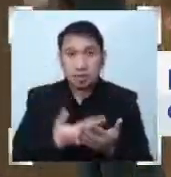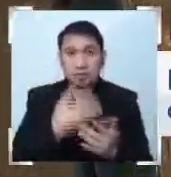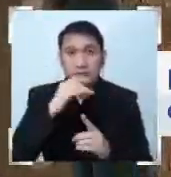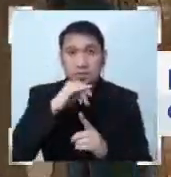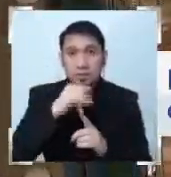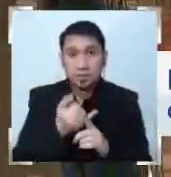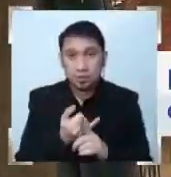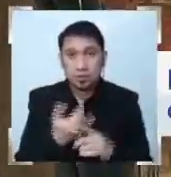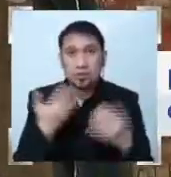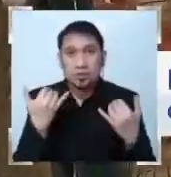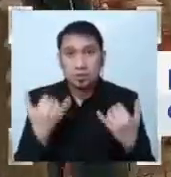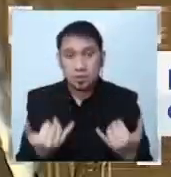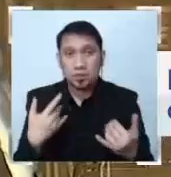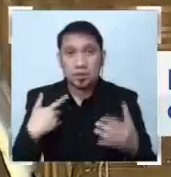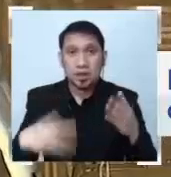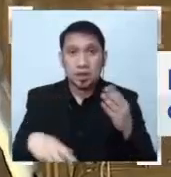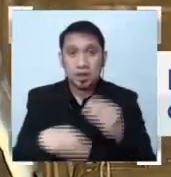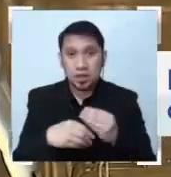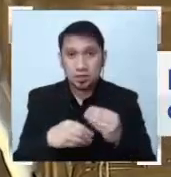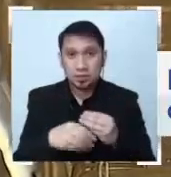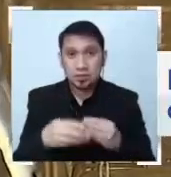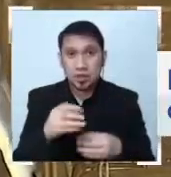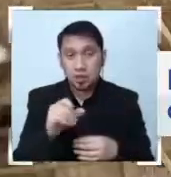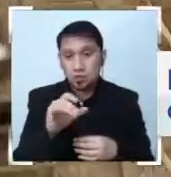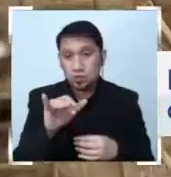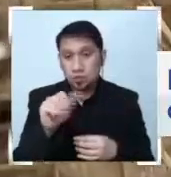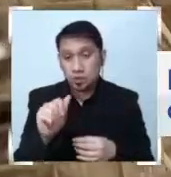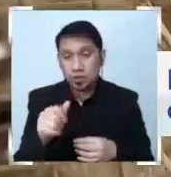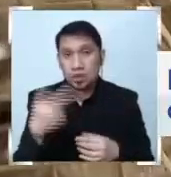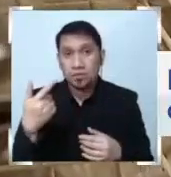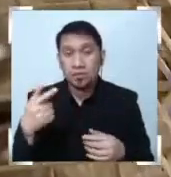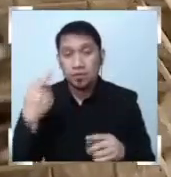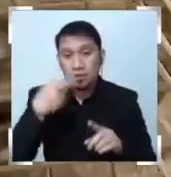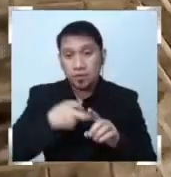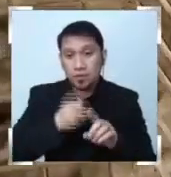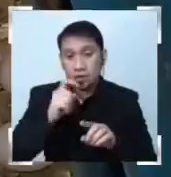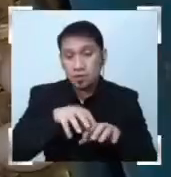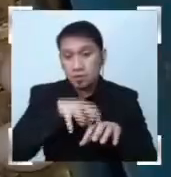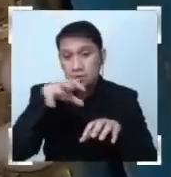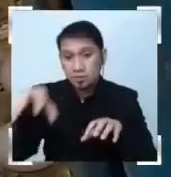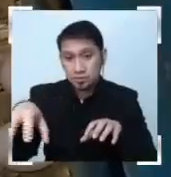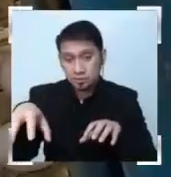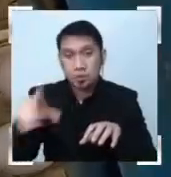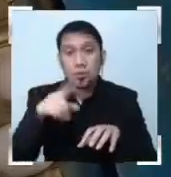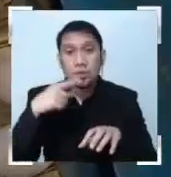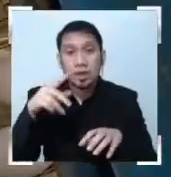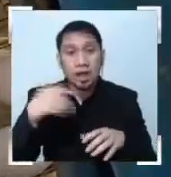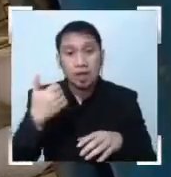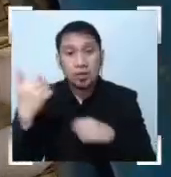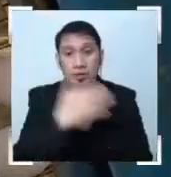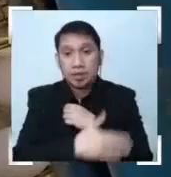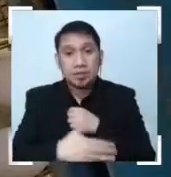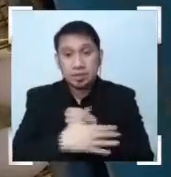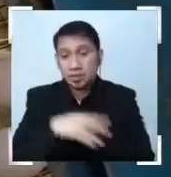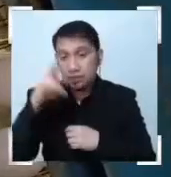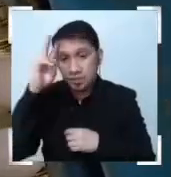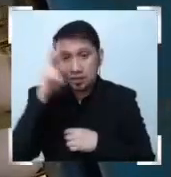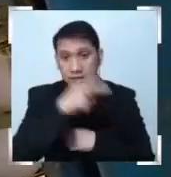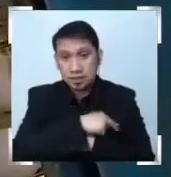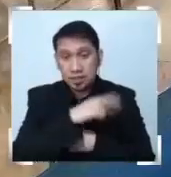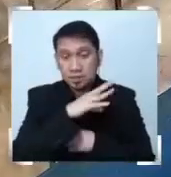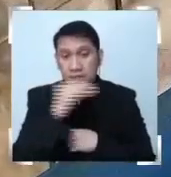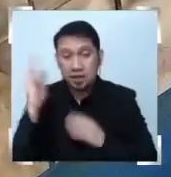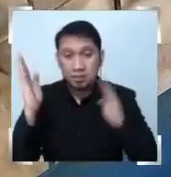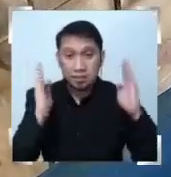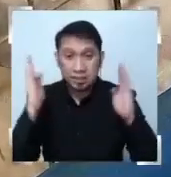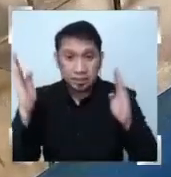Kumukuha na rin ang karagdagang soya supply mula sa kapitbahay nating Vietnam at Malaysia. Para po ay maiwan natin, we will be able